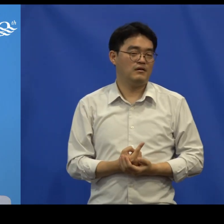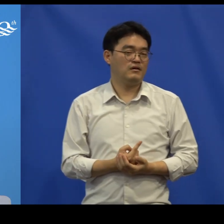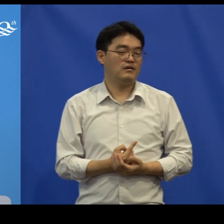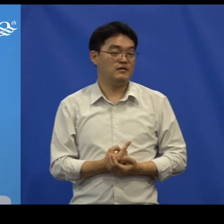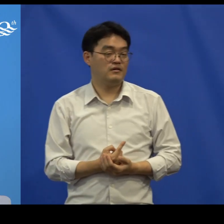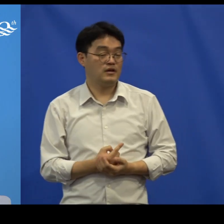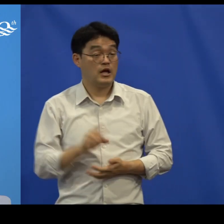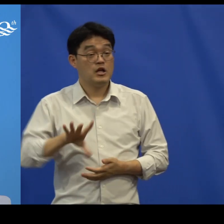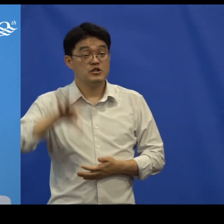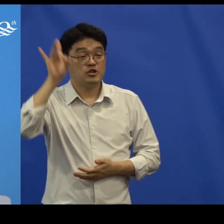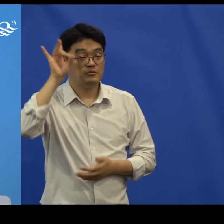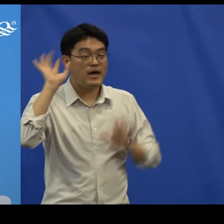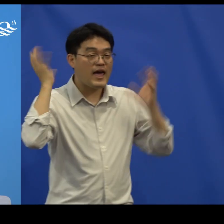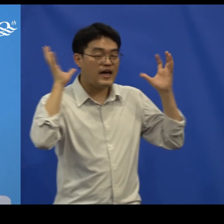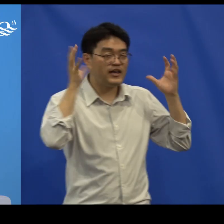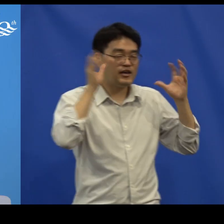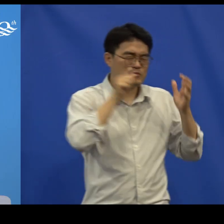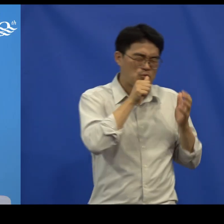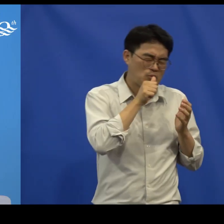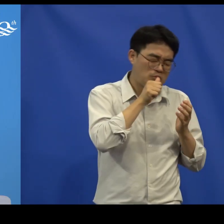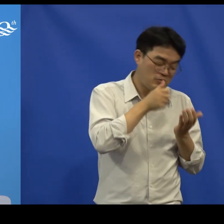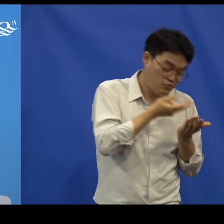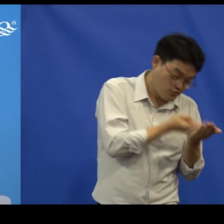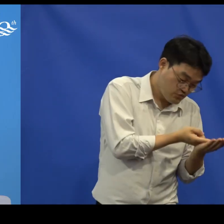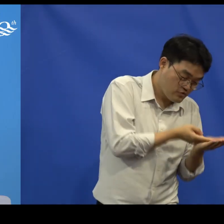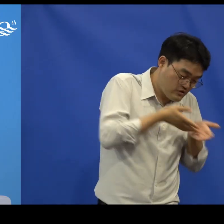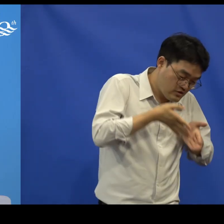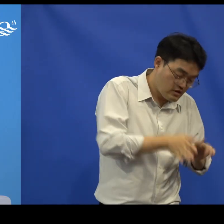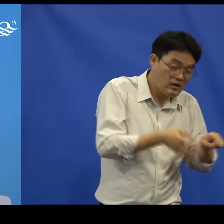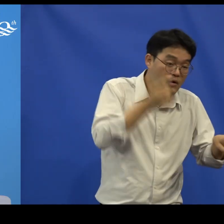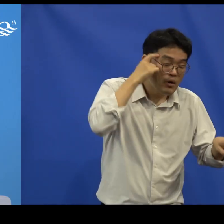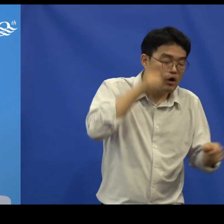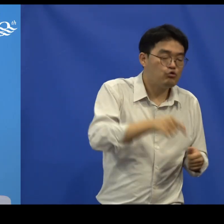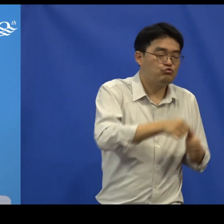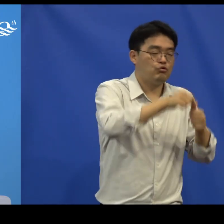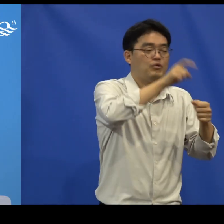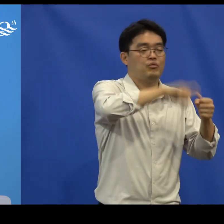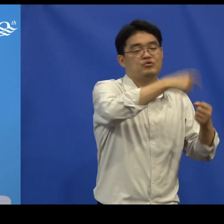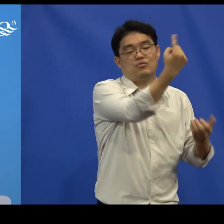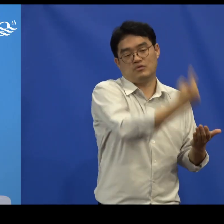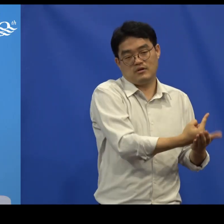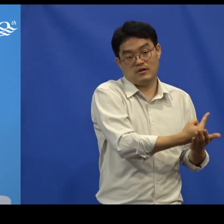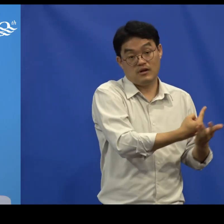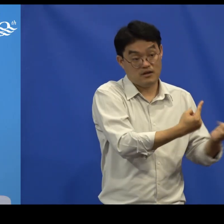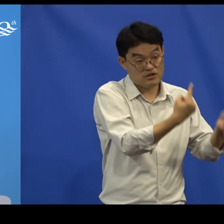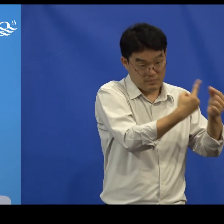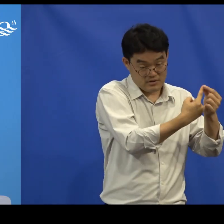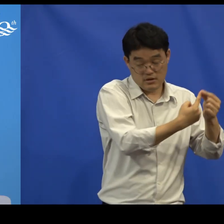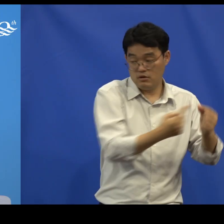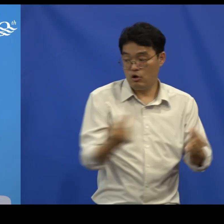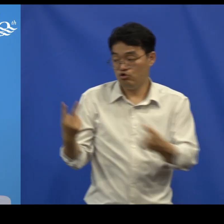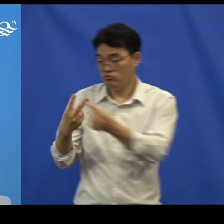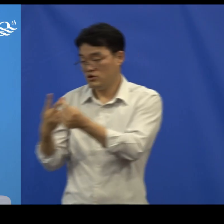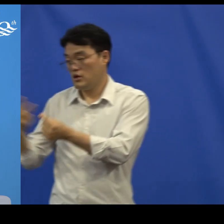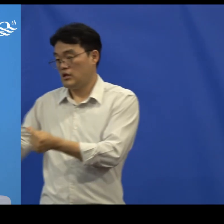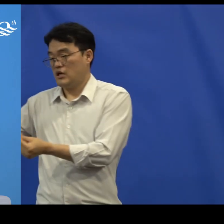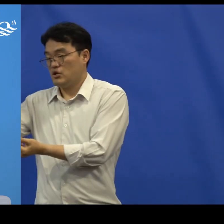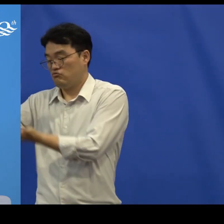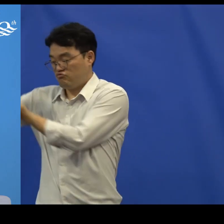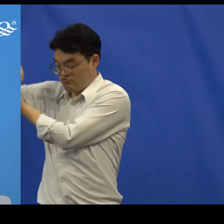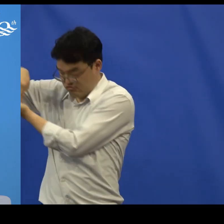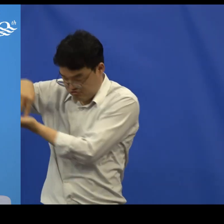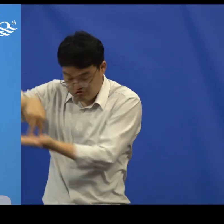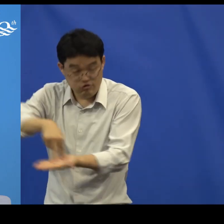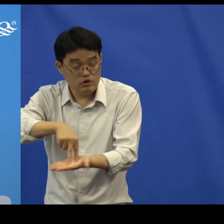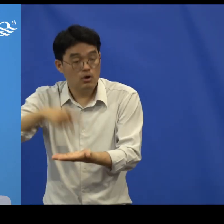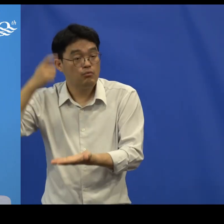그리스도는 구원을 위해서 오셨어요. 두 번째 오시는 그분은 심판을 위해서 오시는 분이십니다.